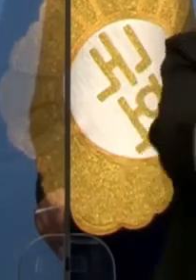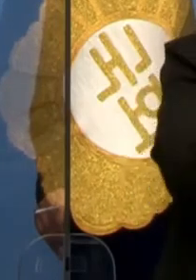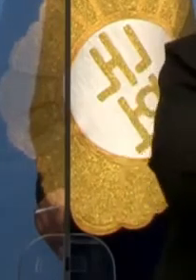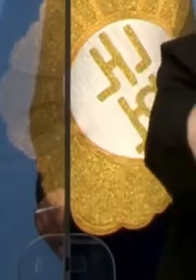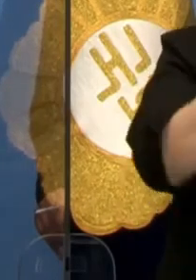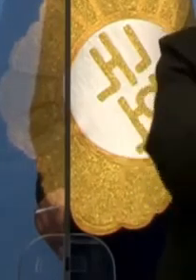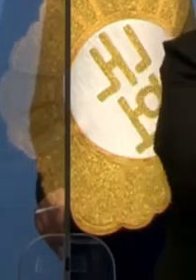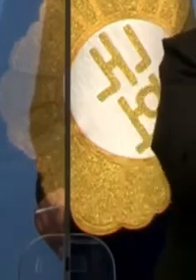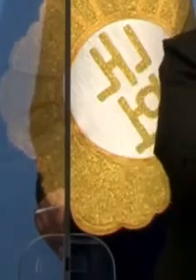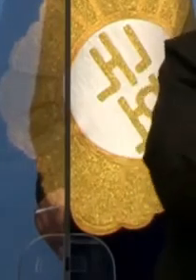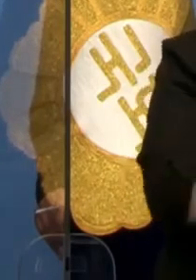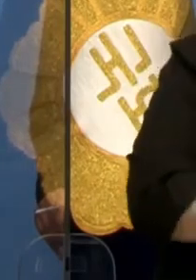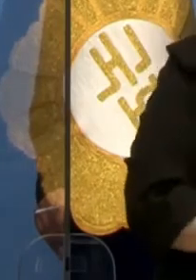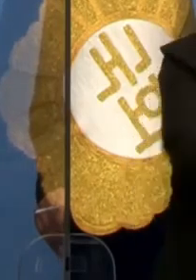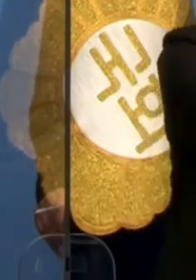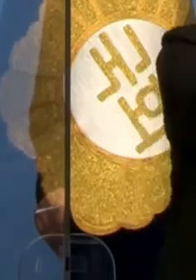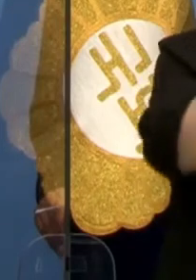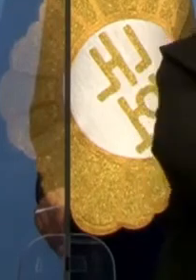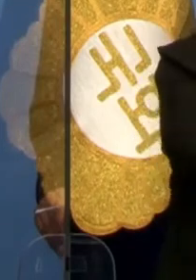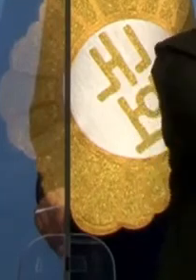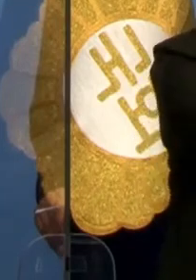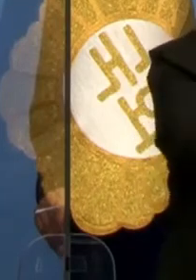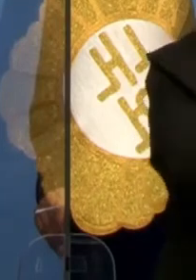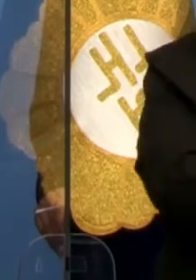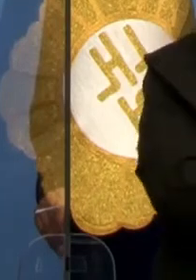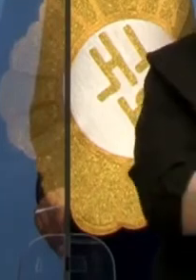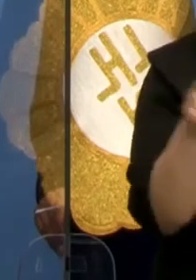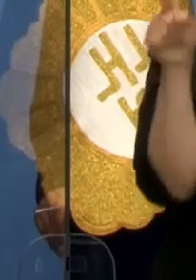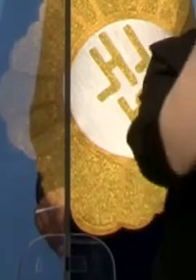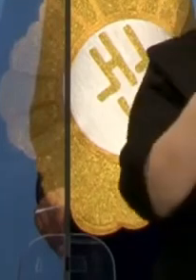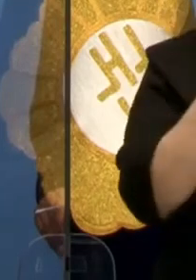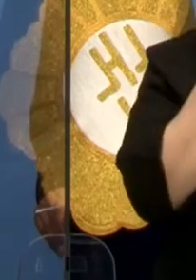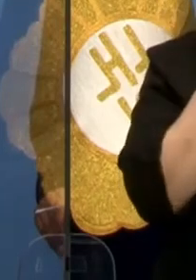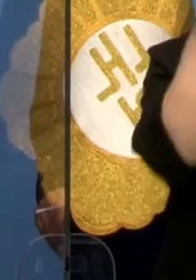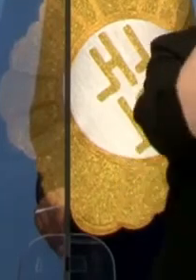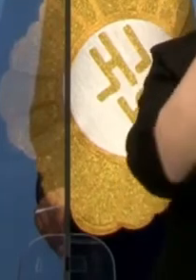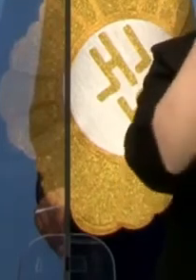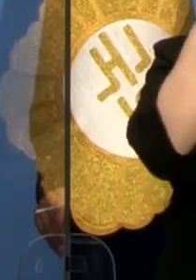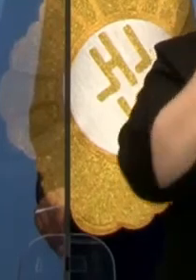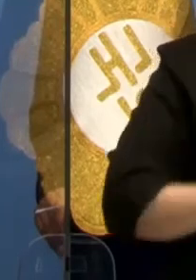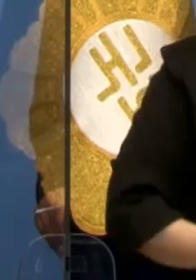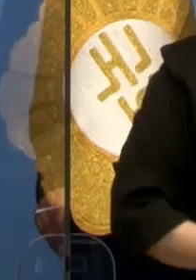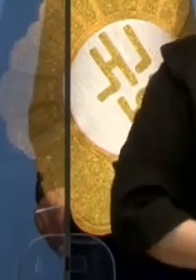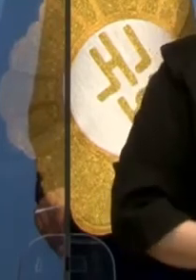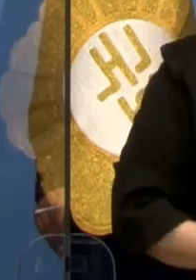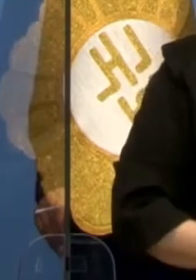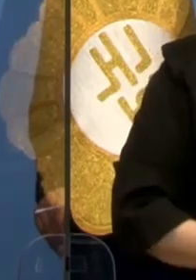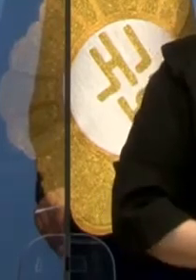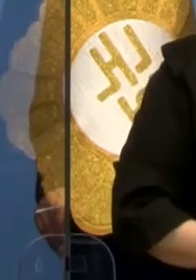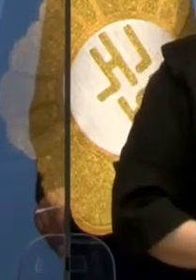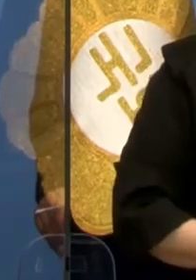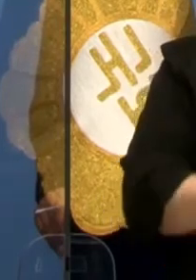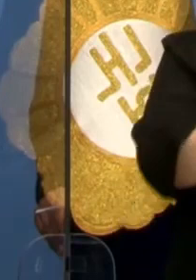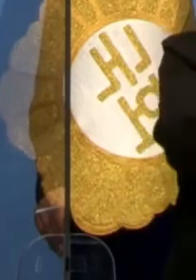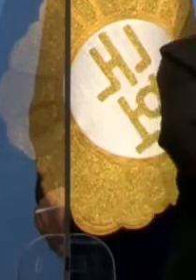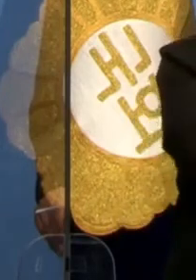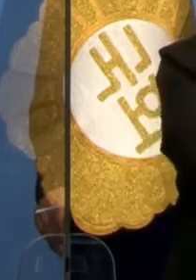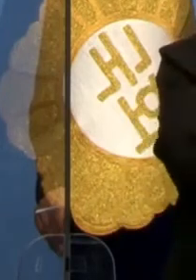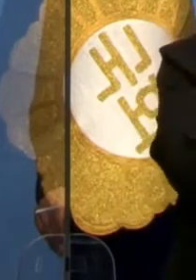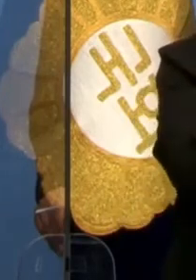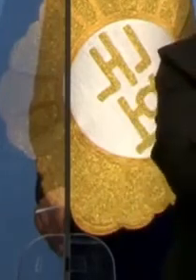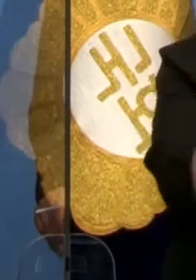검찰에 의해 날조된 허위의 공소장에서조차도 이 같은 허위의 주장은 그 어디에도 존재하지 않았습니다. 방송 인터뷰를 통해